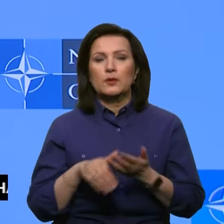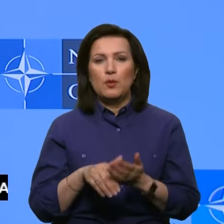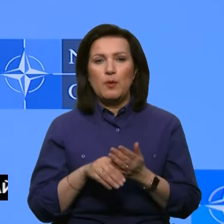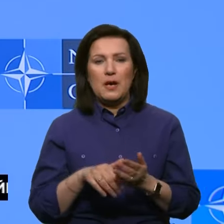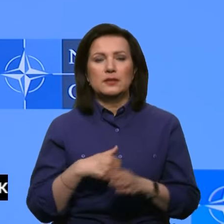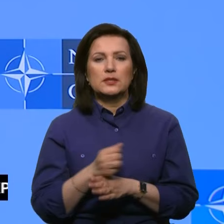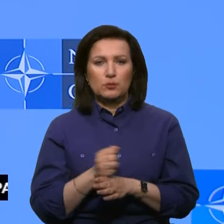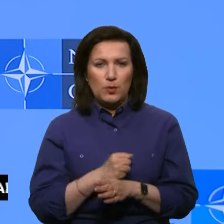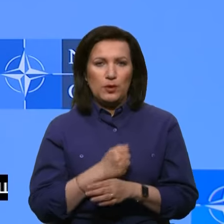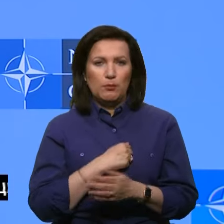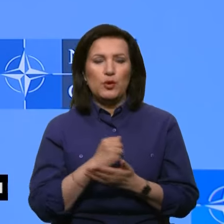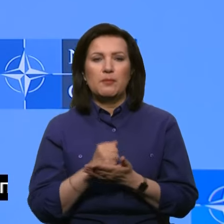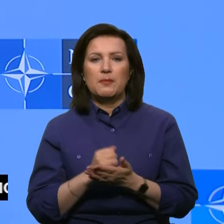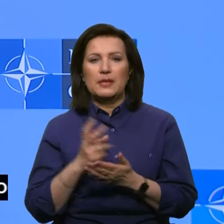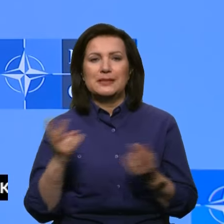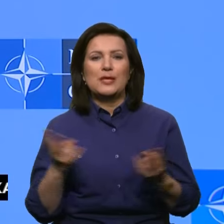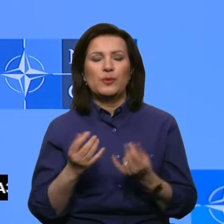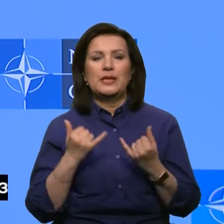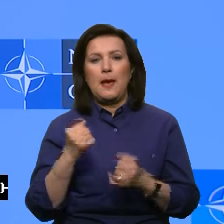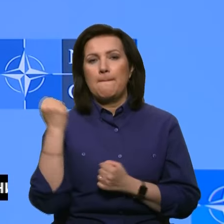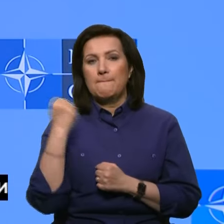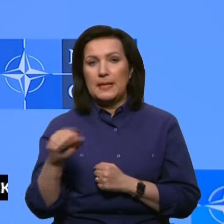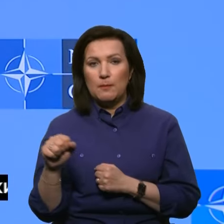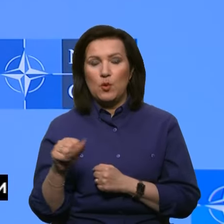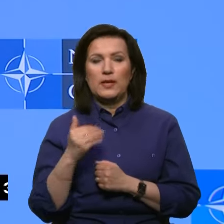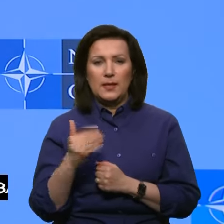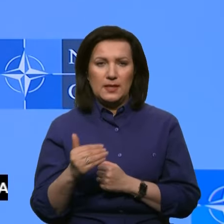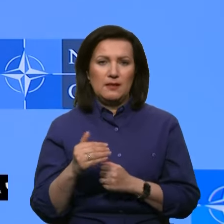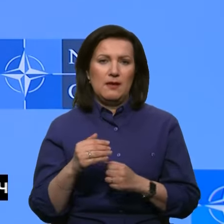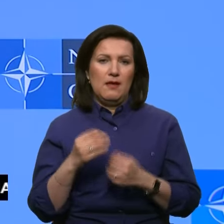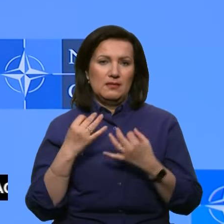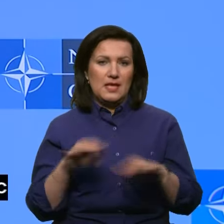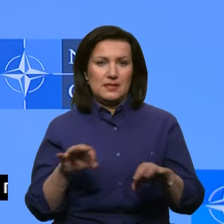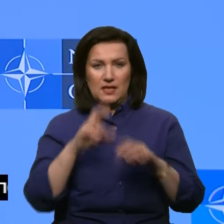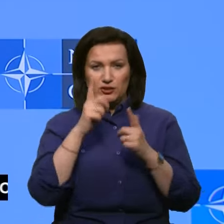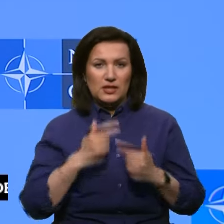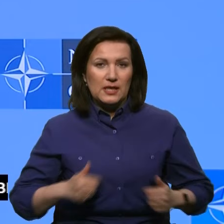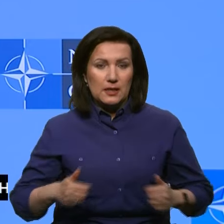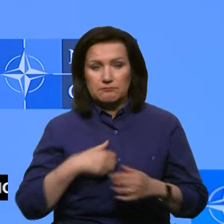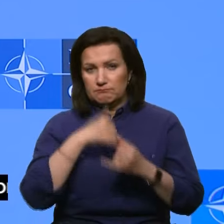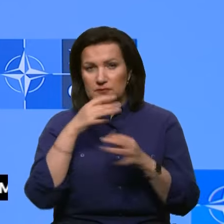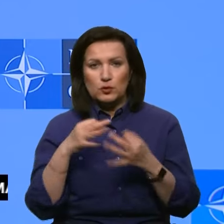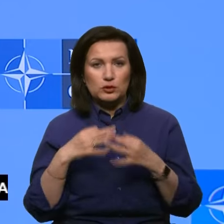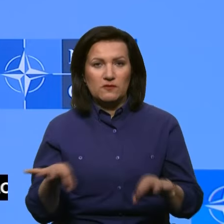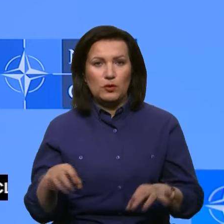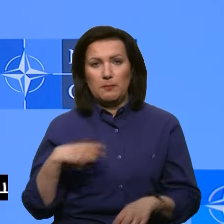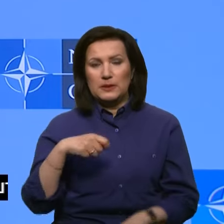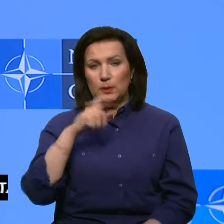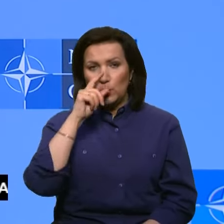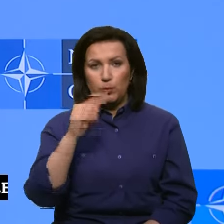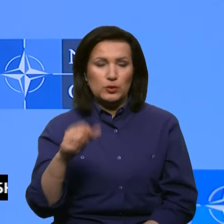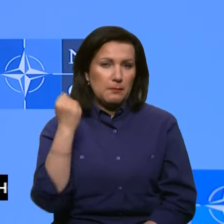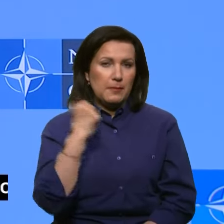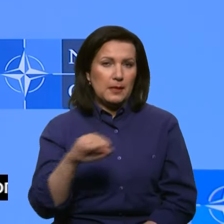допомагати їй зброєю і боєприпасами, необхідними для перемоги як суверенній незалежній країні, тому що ми не можемо дозволити президенту